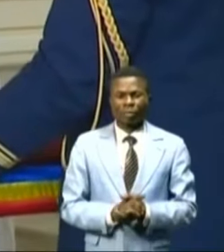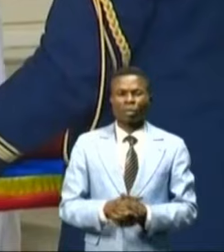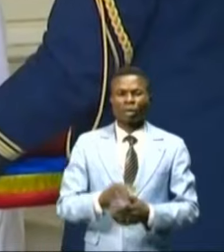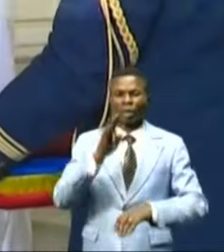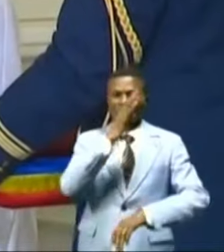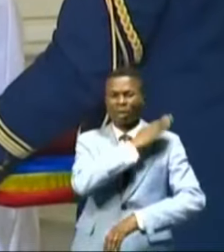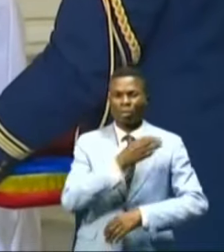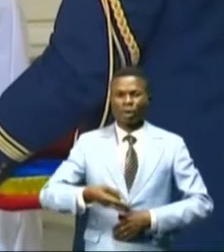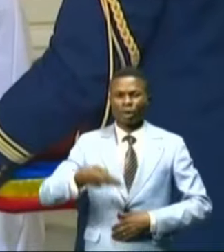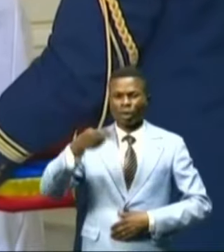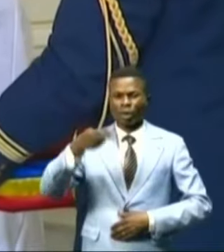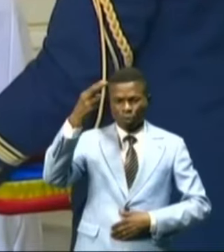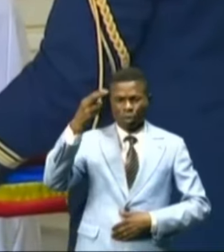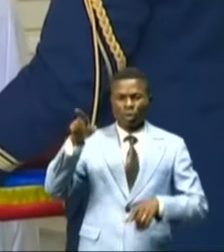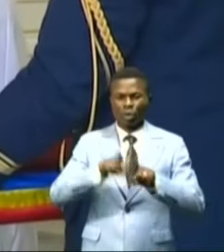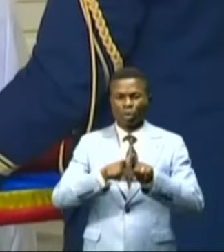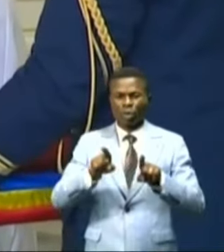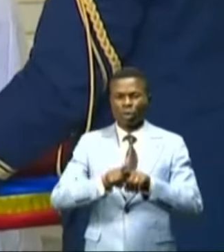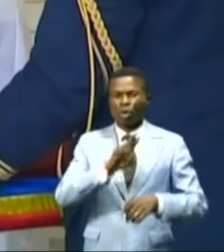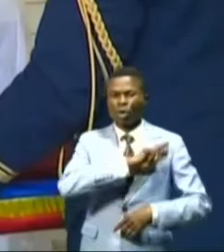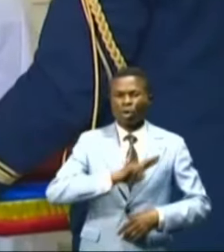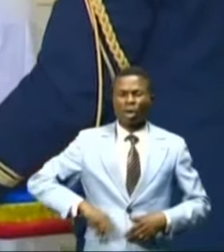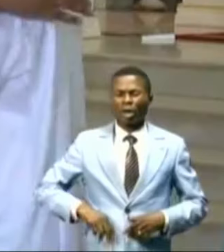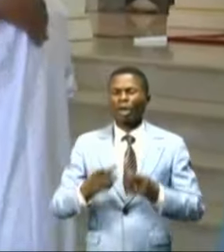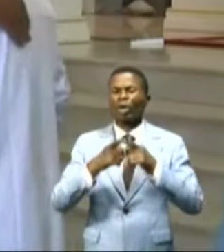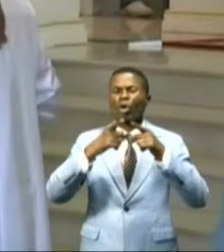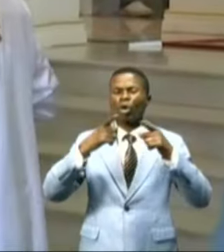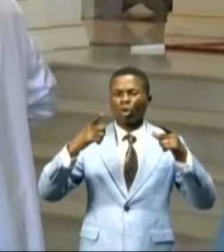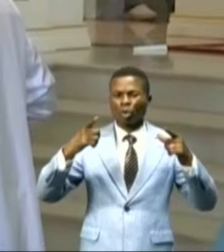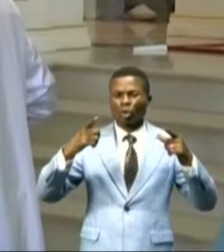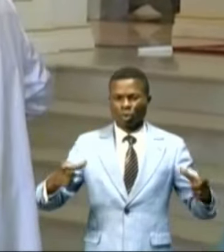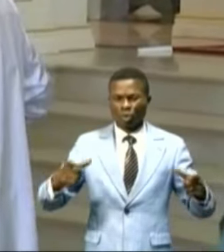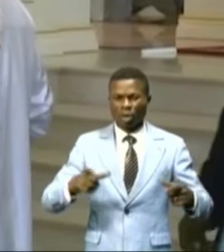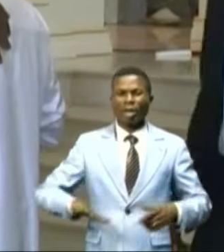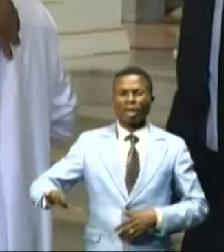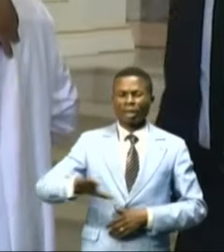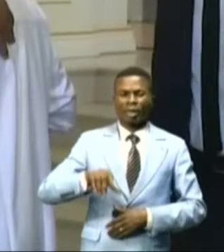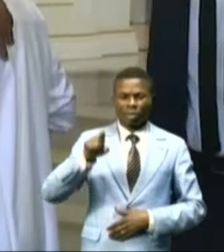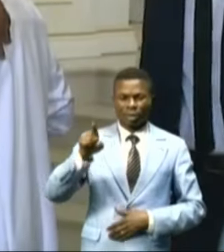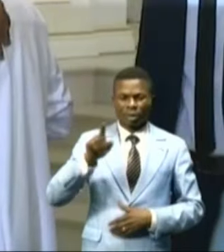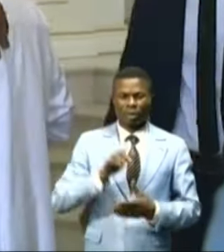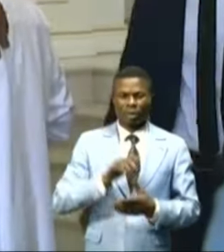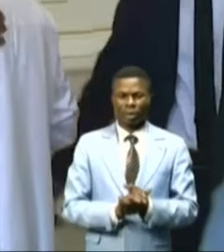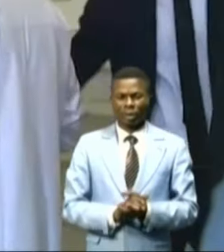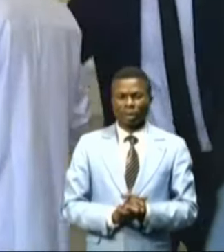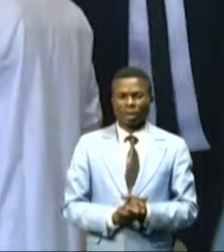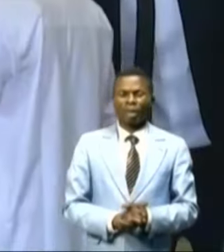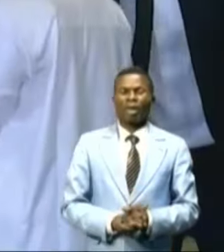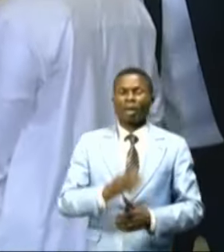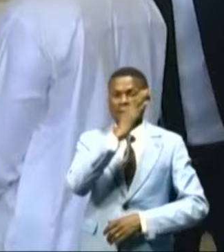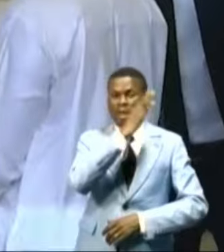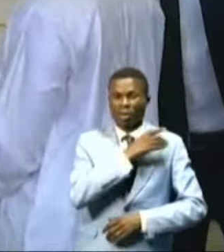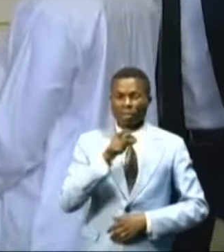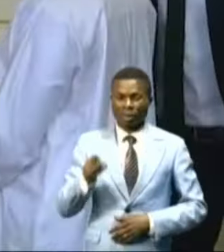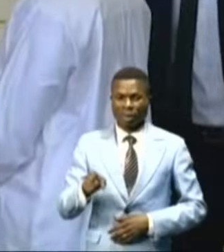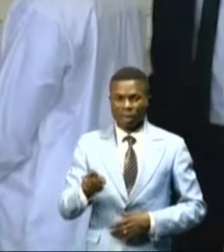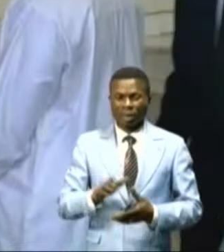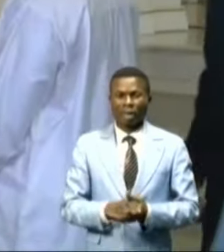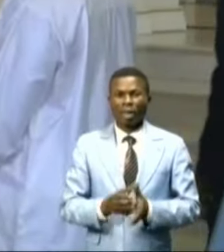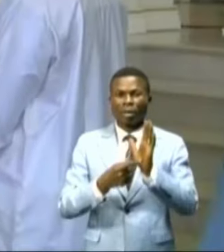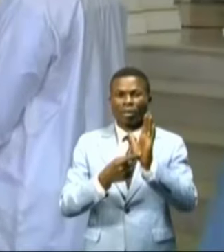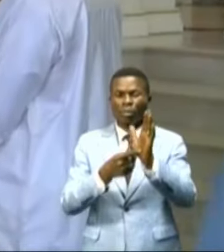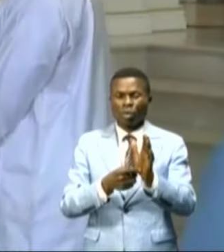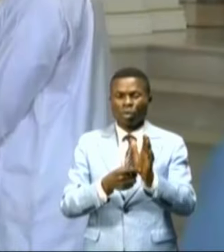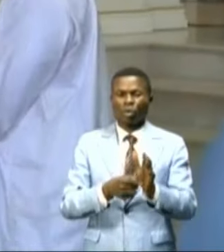à la dignité de Grand Croix dans l'ordre national du Tchad. Cette décoration constitue le plus haut